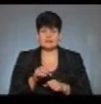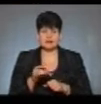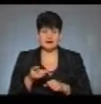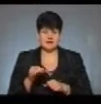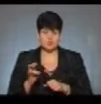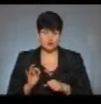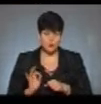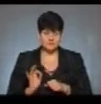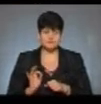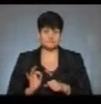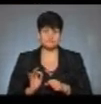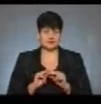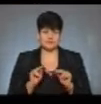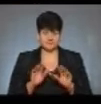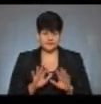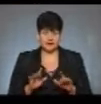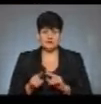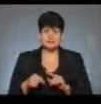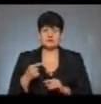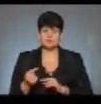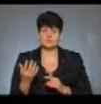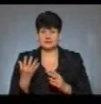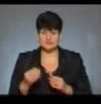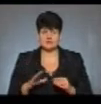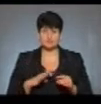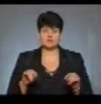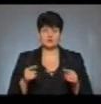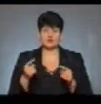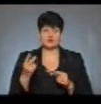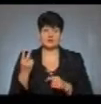підтверджені. А, в принципі, на наступний день було створено